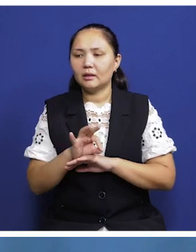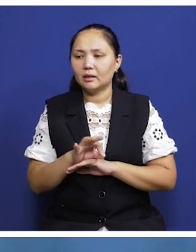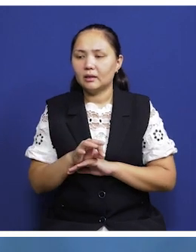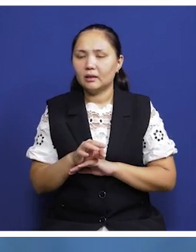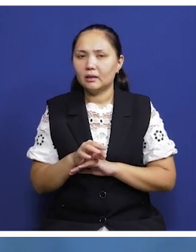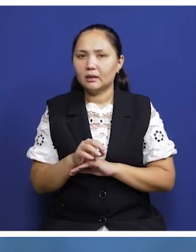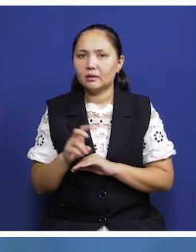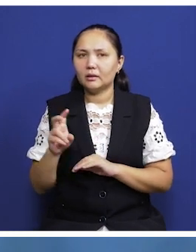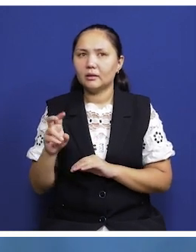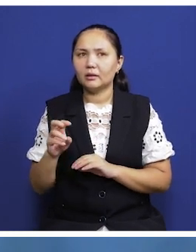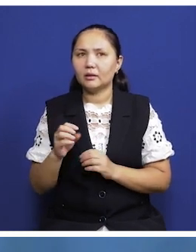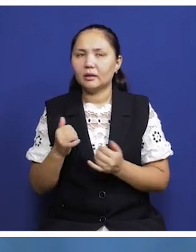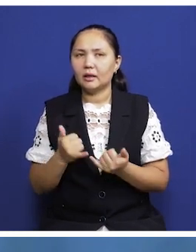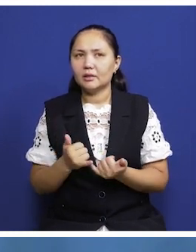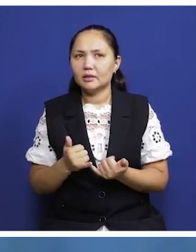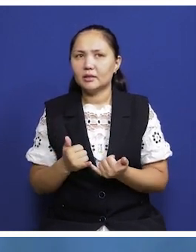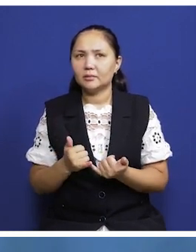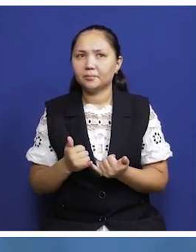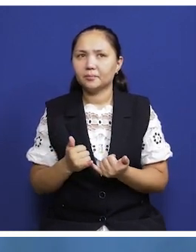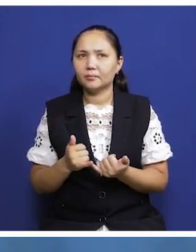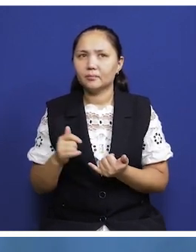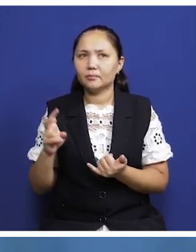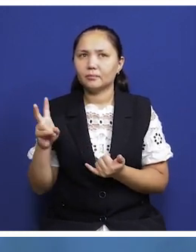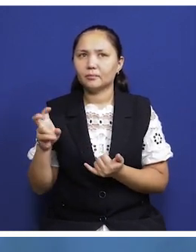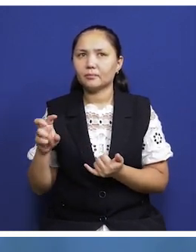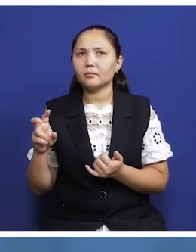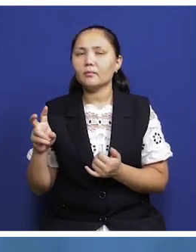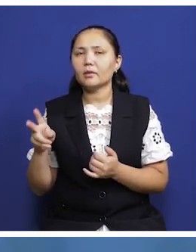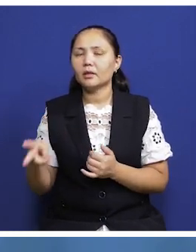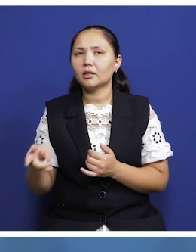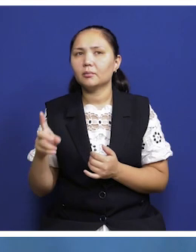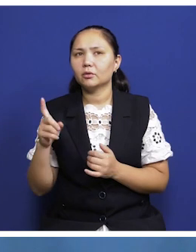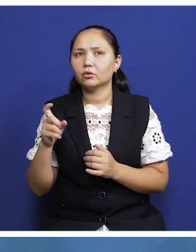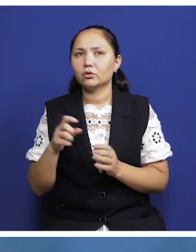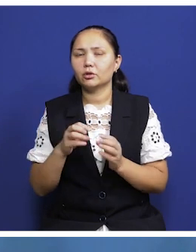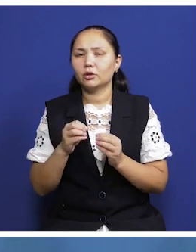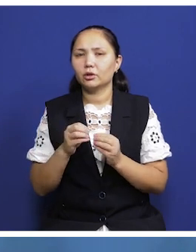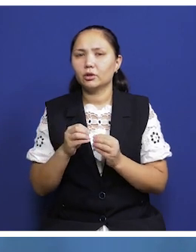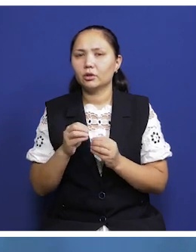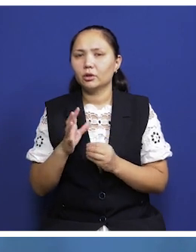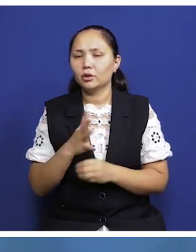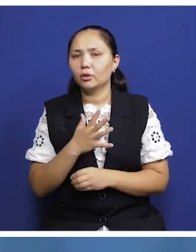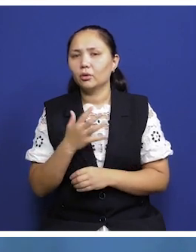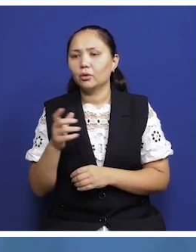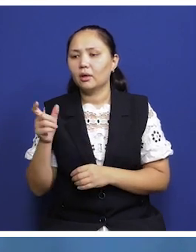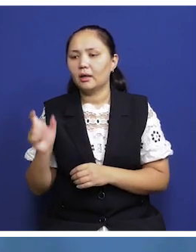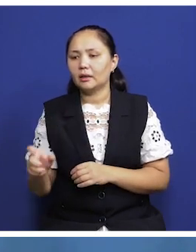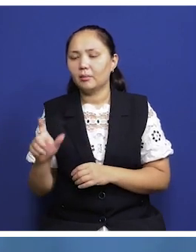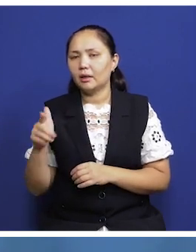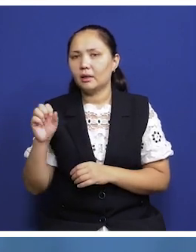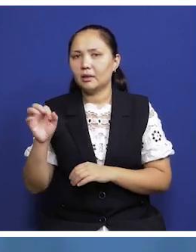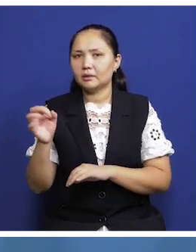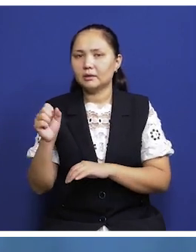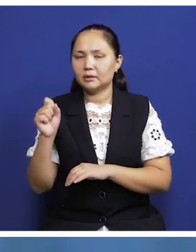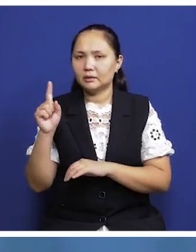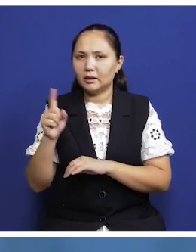3239 абоненттің қазіргі таңда қосылғаны 2150. Қосылғандардың үлесі 6% құрап